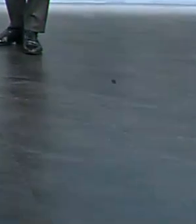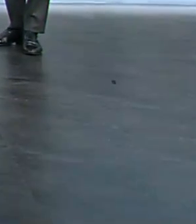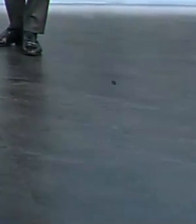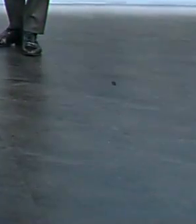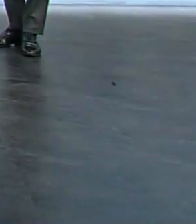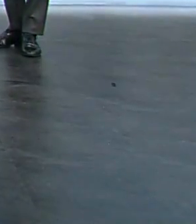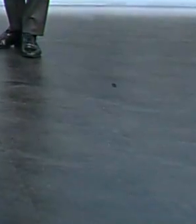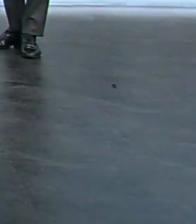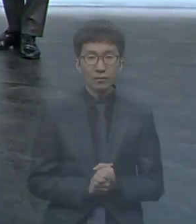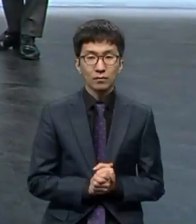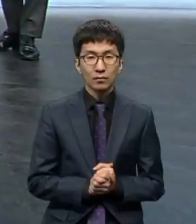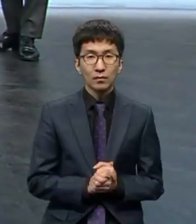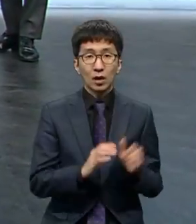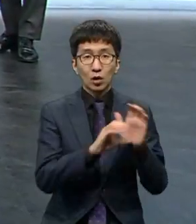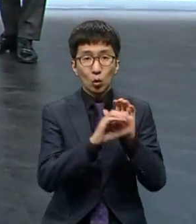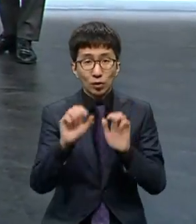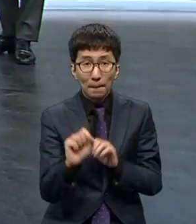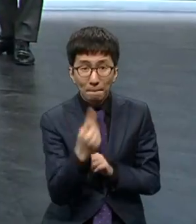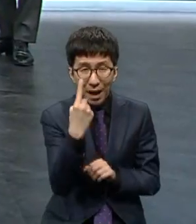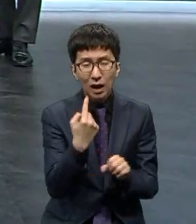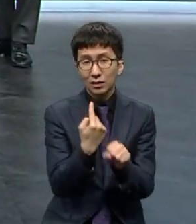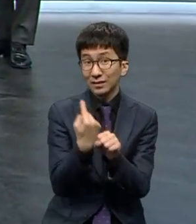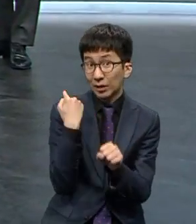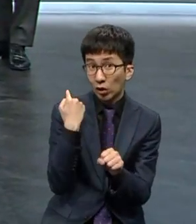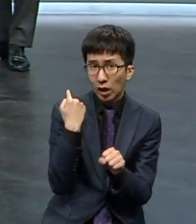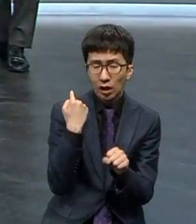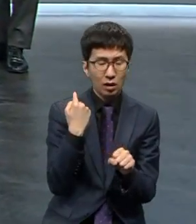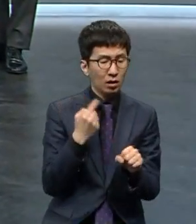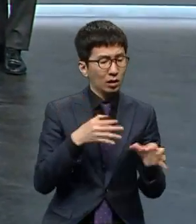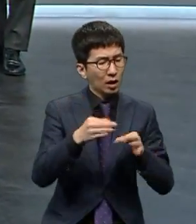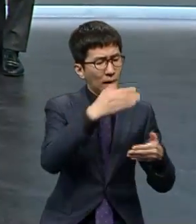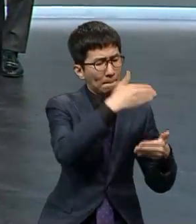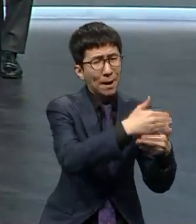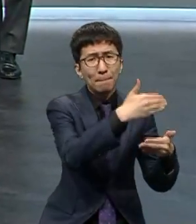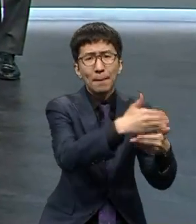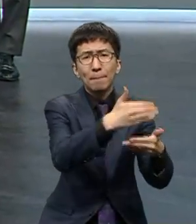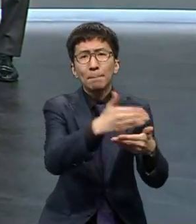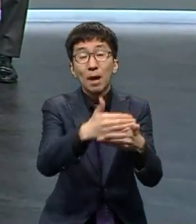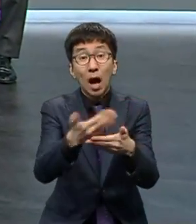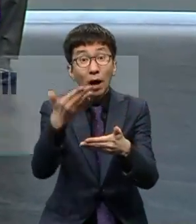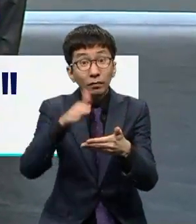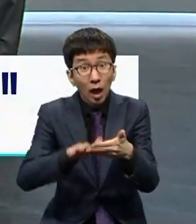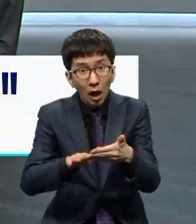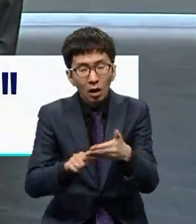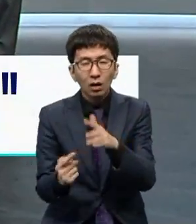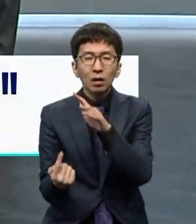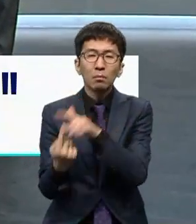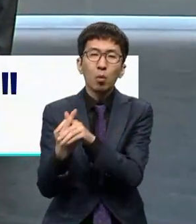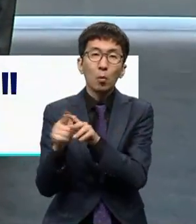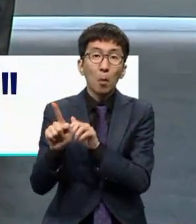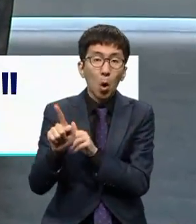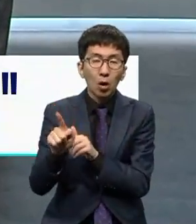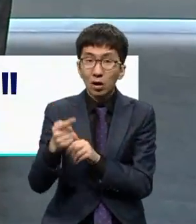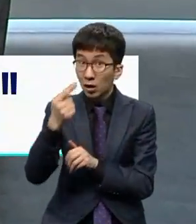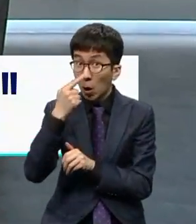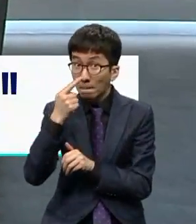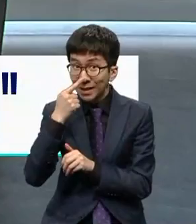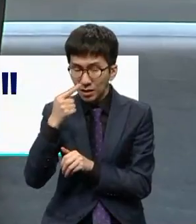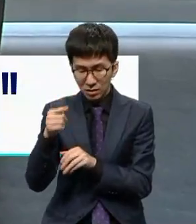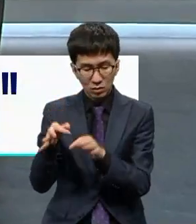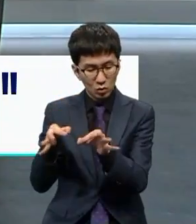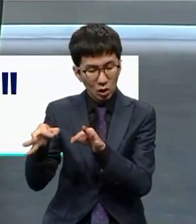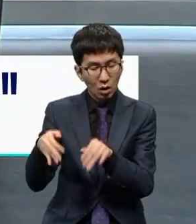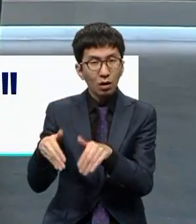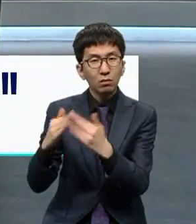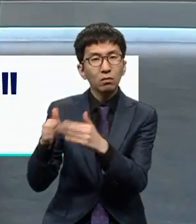네, 코로나 때문에 지난해 많은 가게들이 문을 닫았는데도 유독 커피 전문점만큼은 새로 시작한